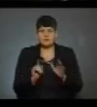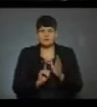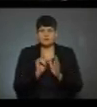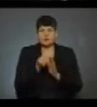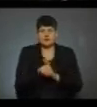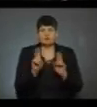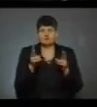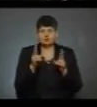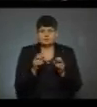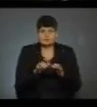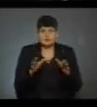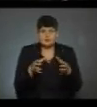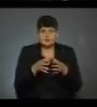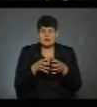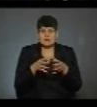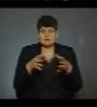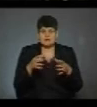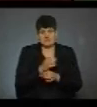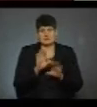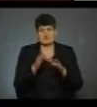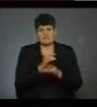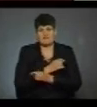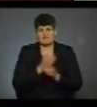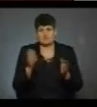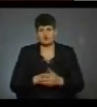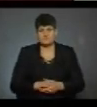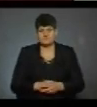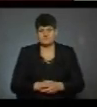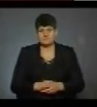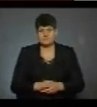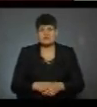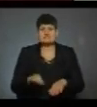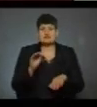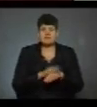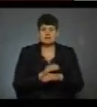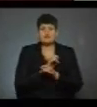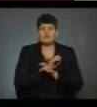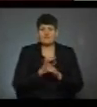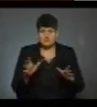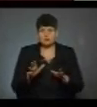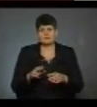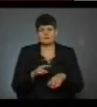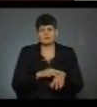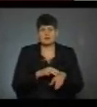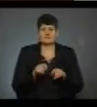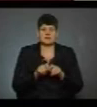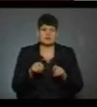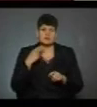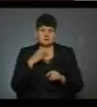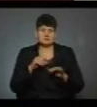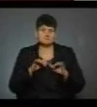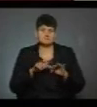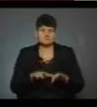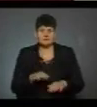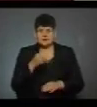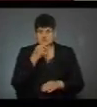і накопичився, і внаслідок цього стався вибух. Нагадаю, за фактом вибуху правоохоронці відкрили кримінальне провадження, розповів